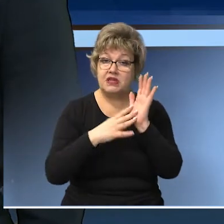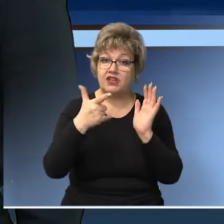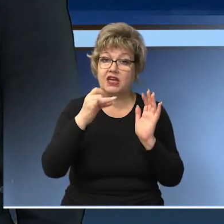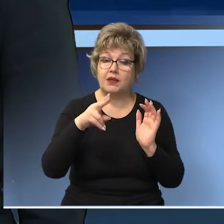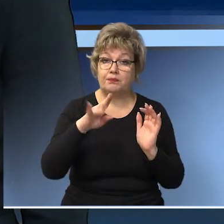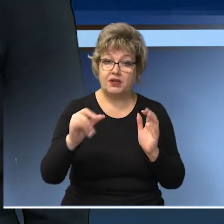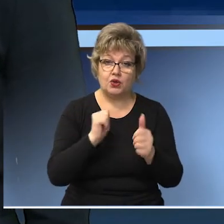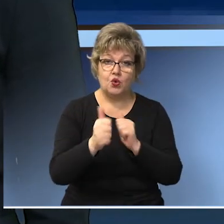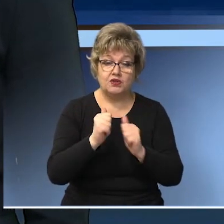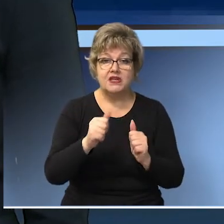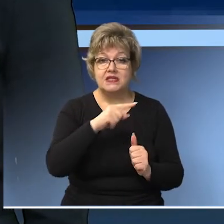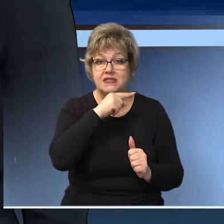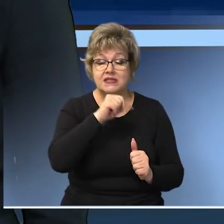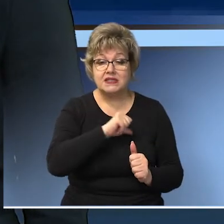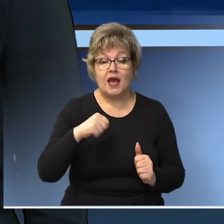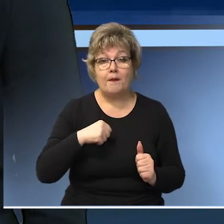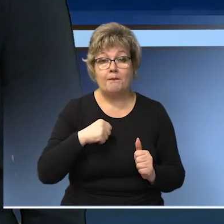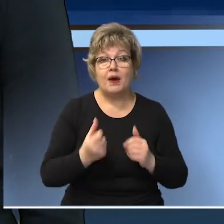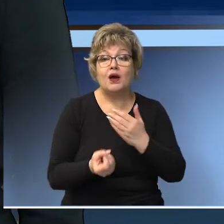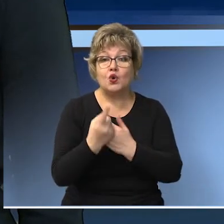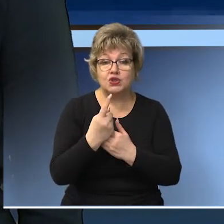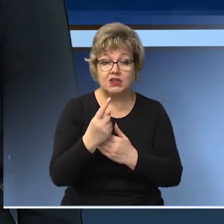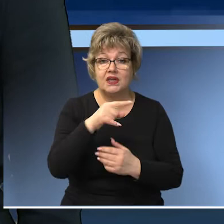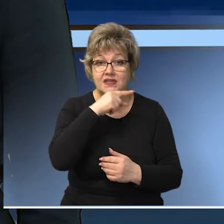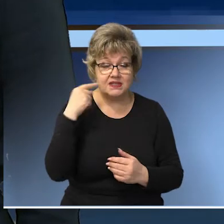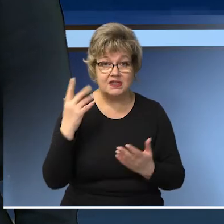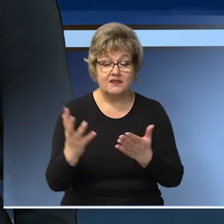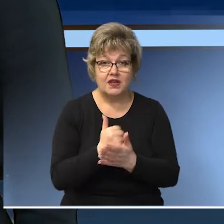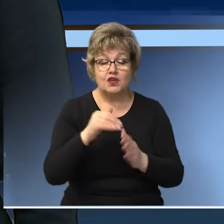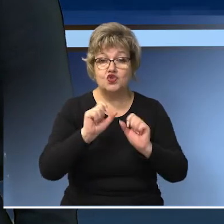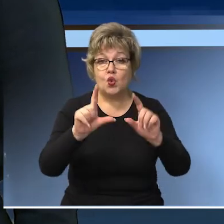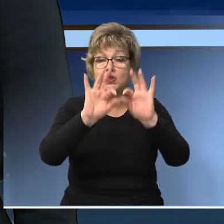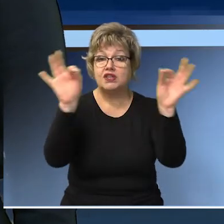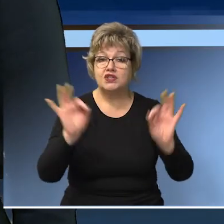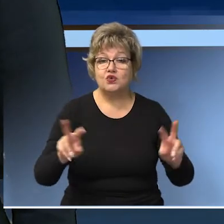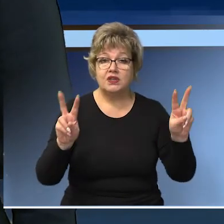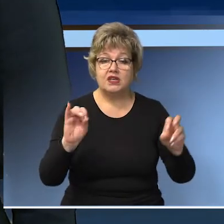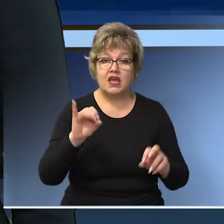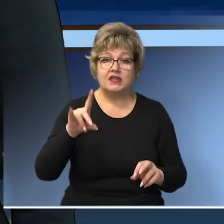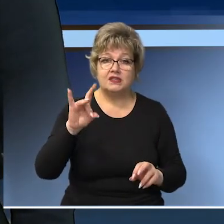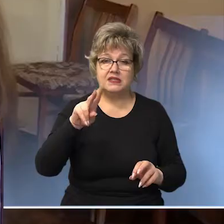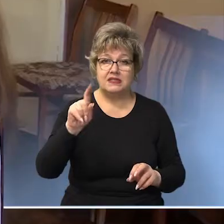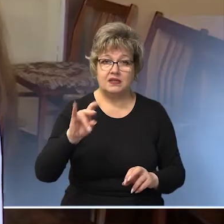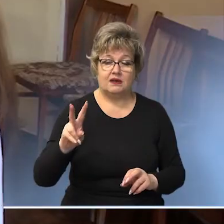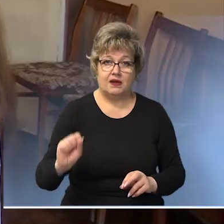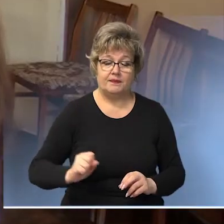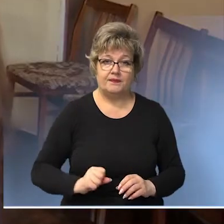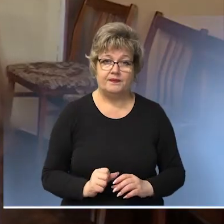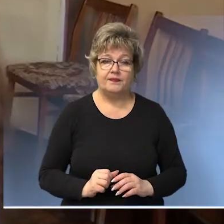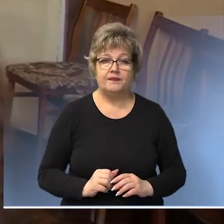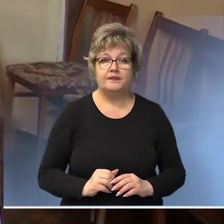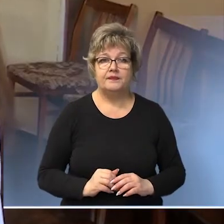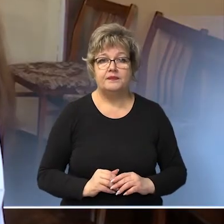гран-при всероссийского конкурса «Самородки России» завоевали воспитанники местной школы искусств имени Еждика.